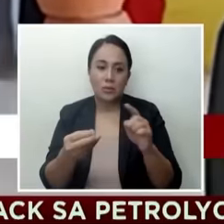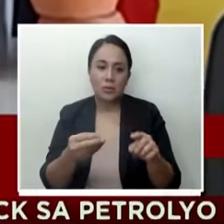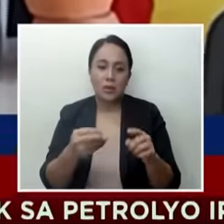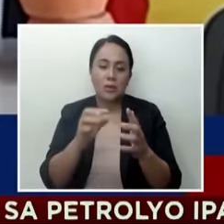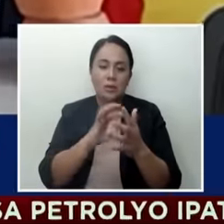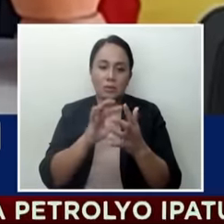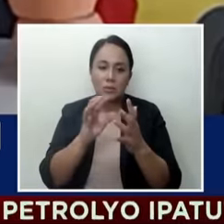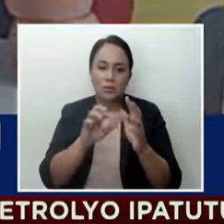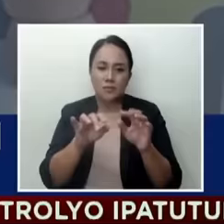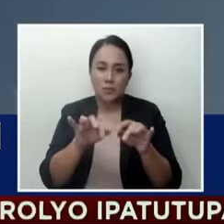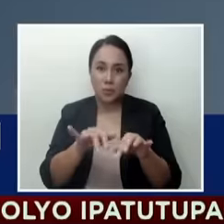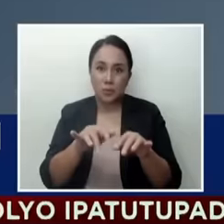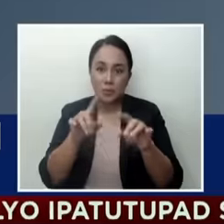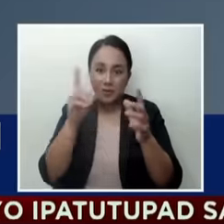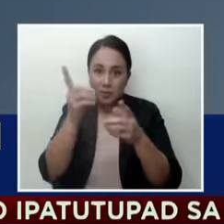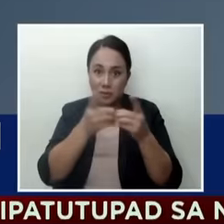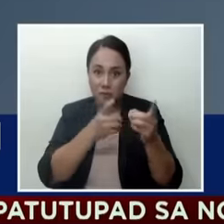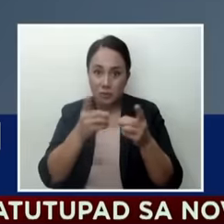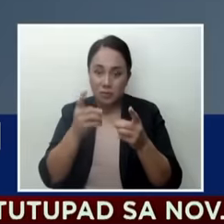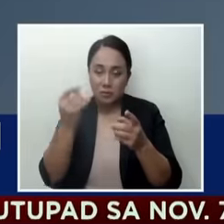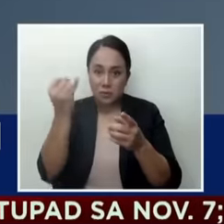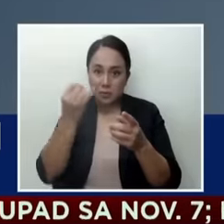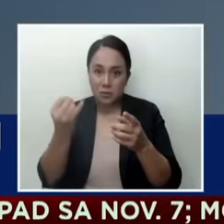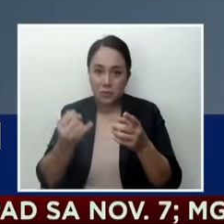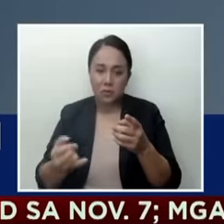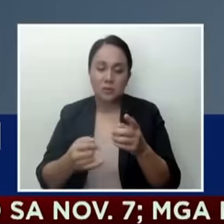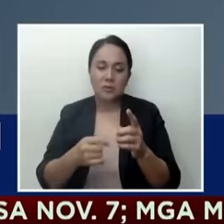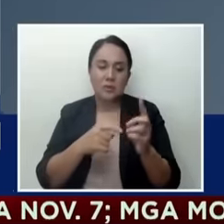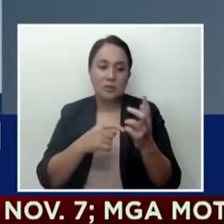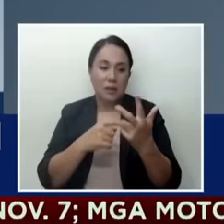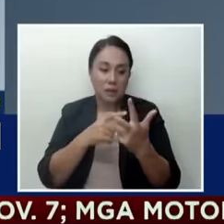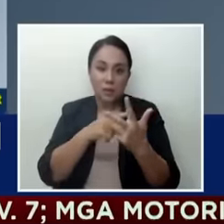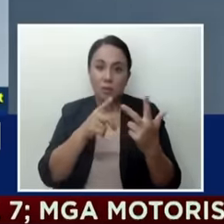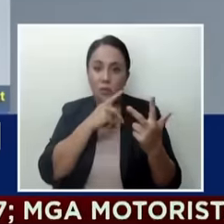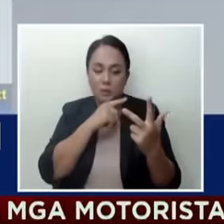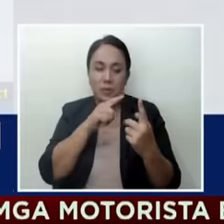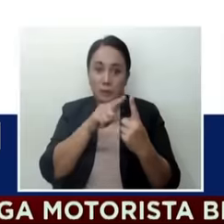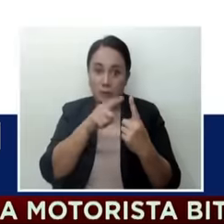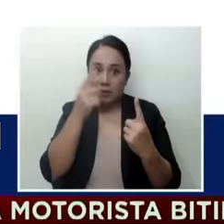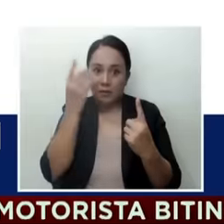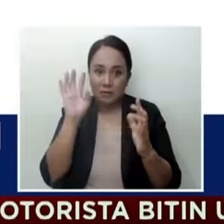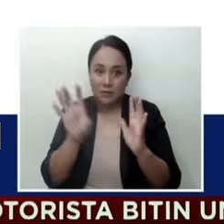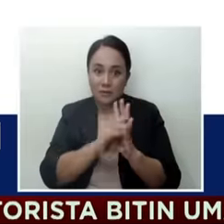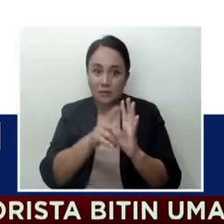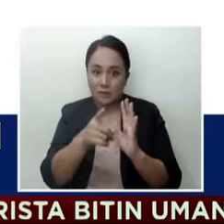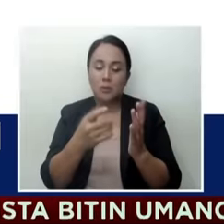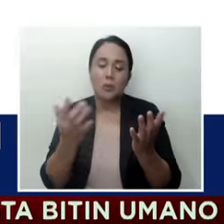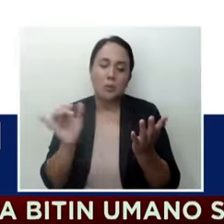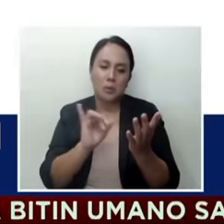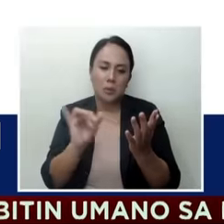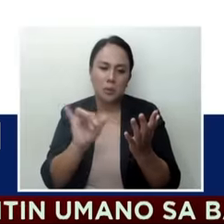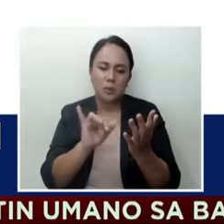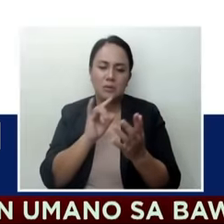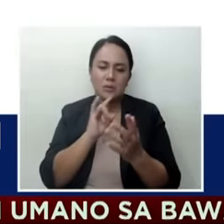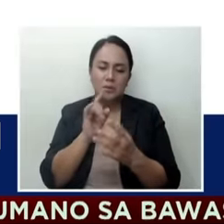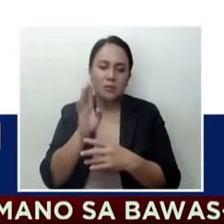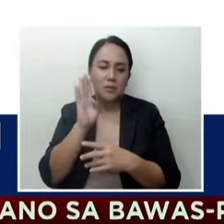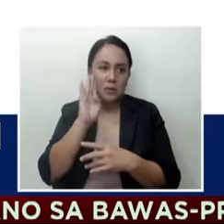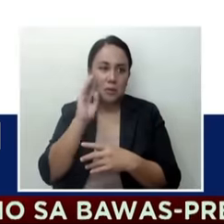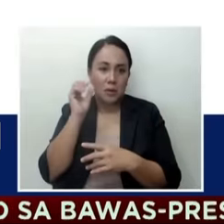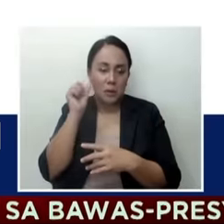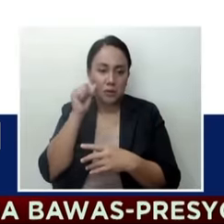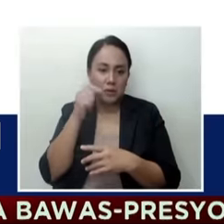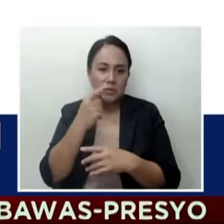computerized facial composite sketch ng isa sa tatlong suspect. Ayon kay PNP Chief General Benjamin Acorda Jr., ito